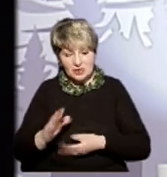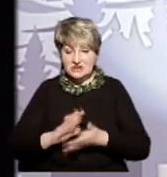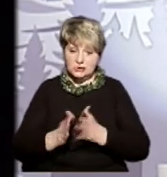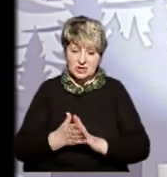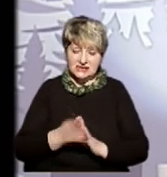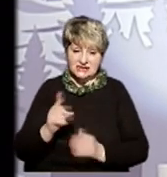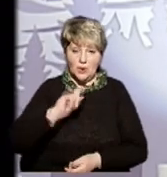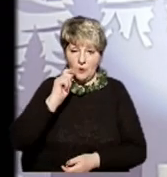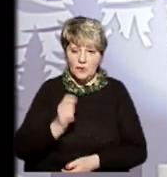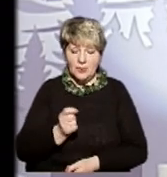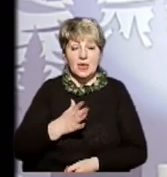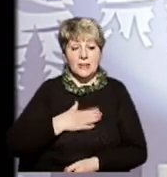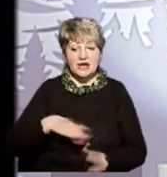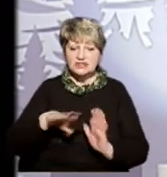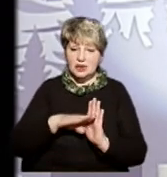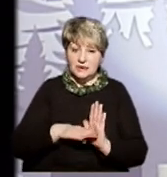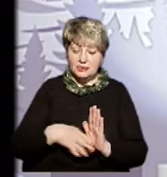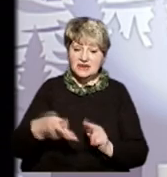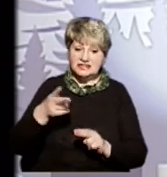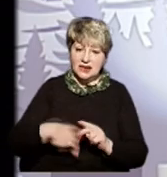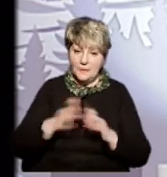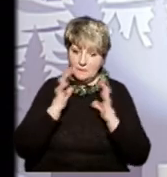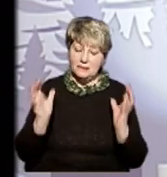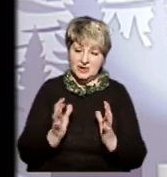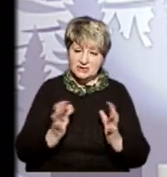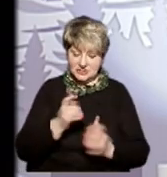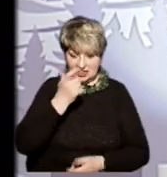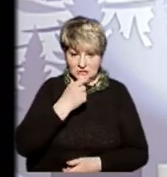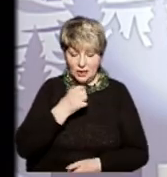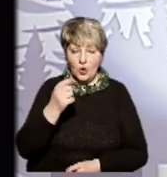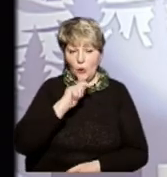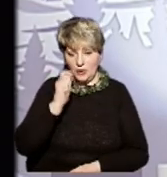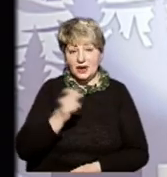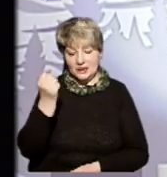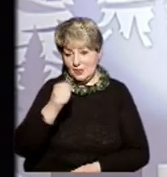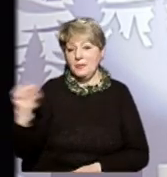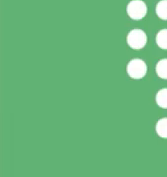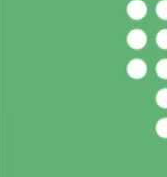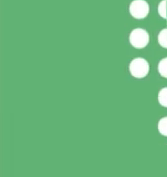в країні. А наша програма завершується. Бережіть себе і пам'ятайте, Україна переможе!